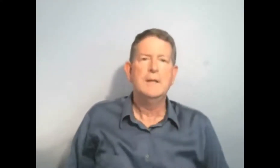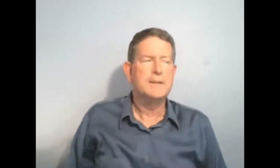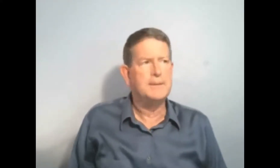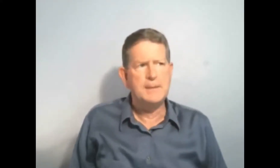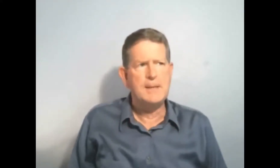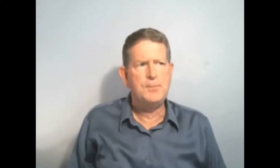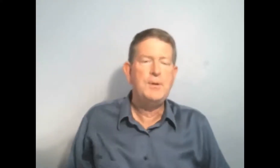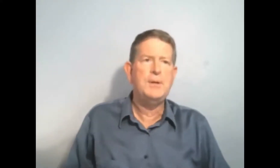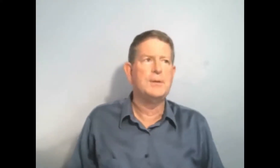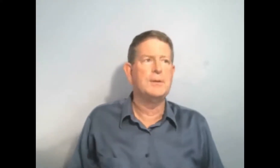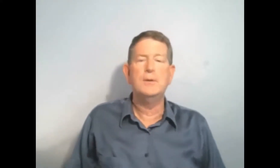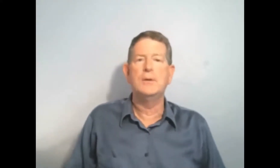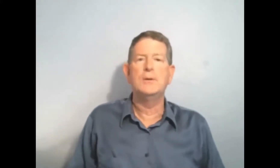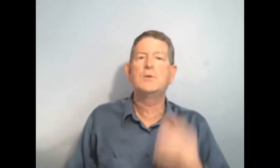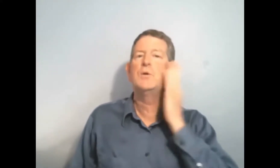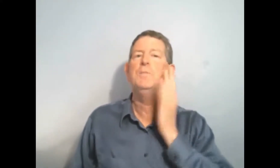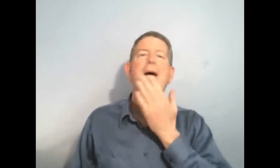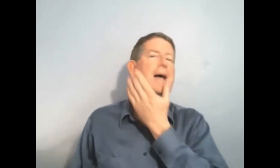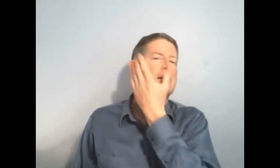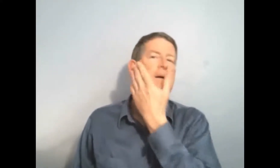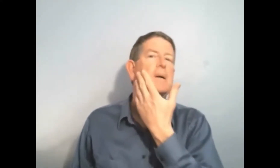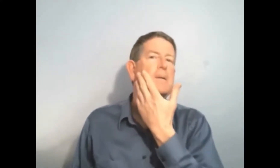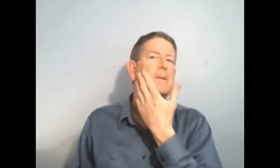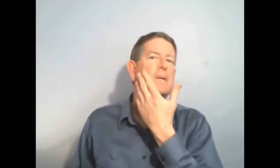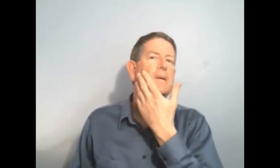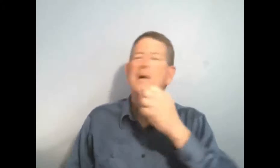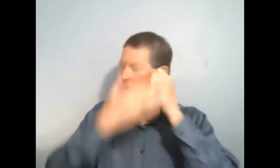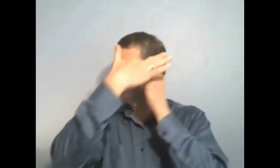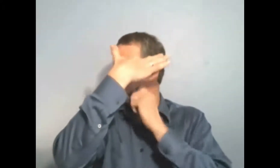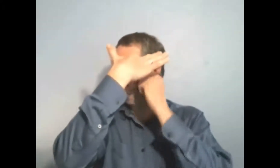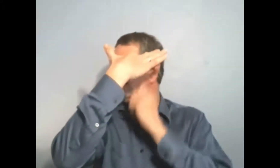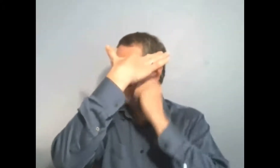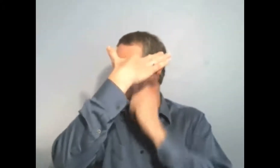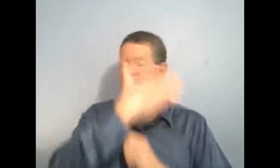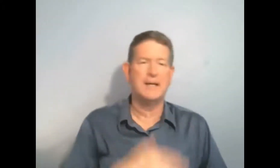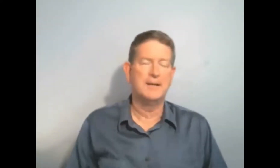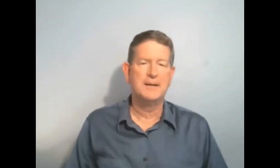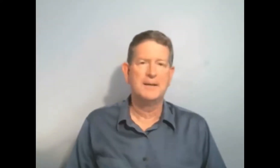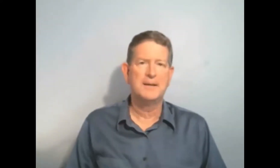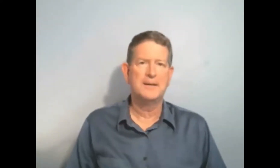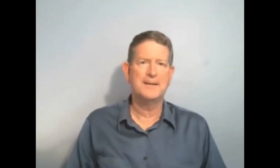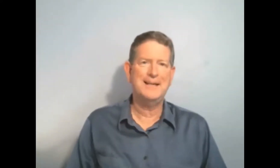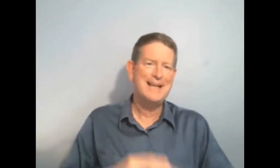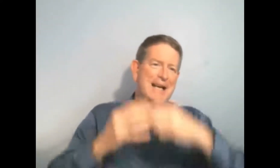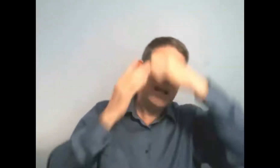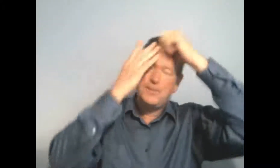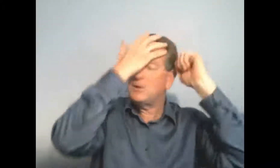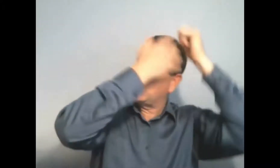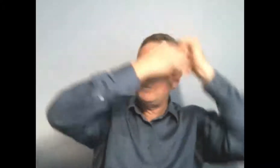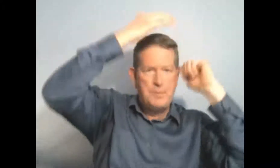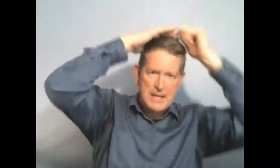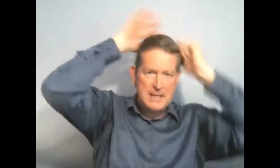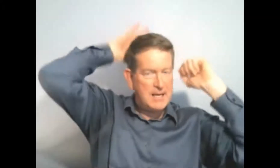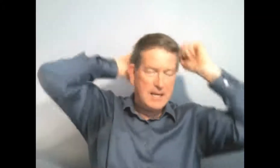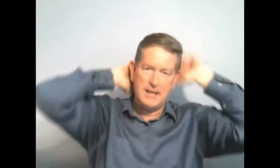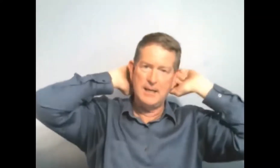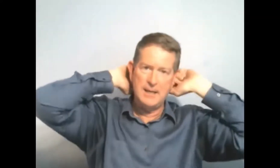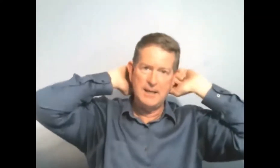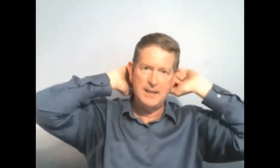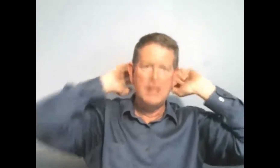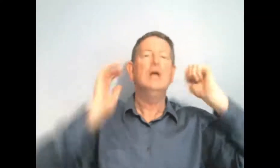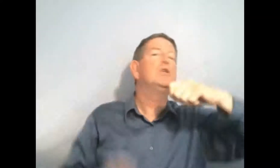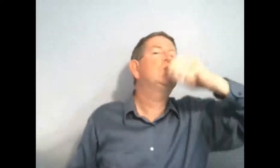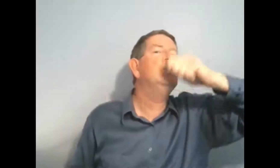bientôt. Et puis, se mettre. Se raser. Oui. Et puis, se